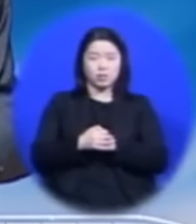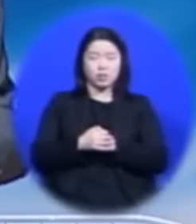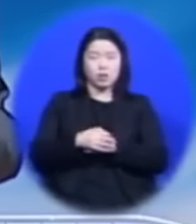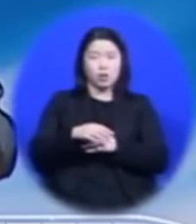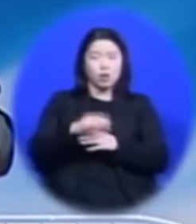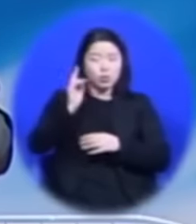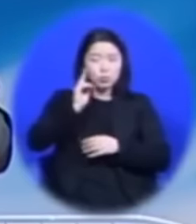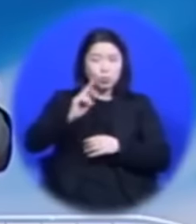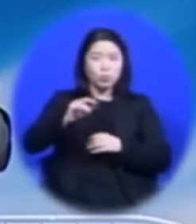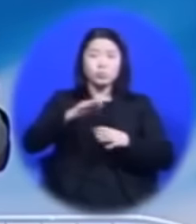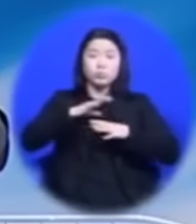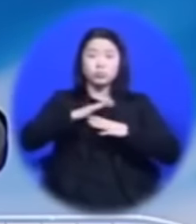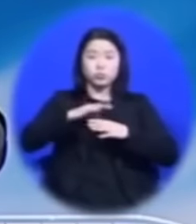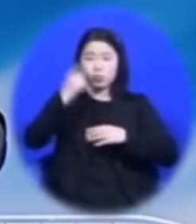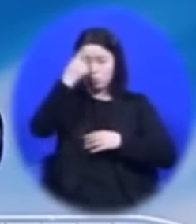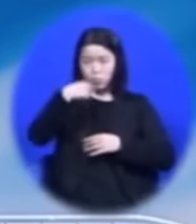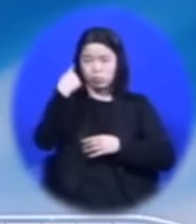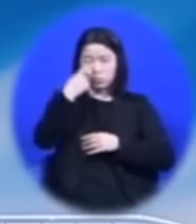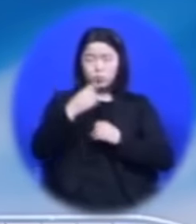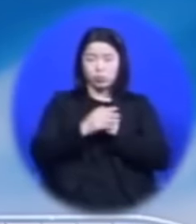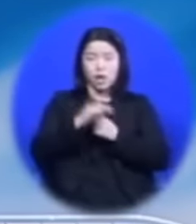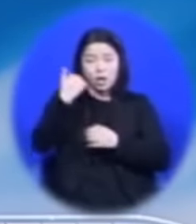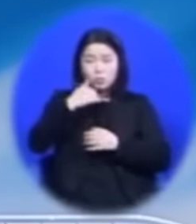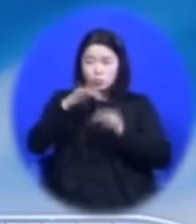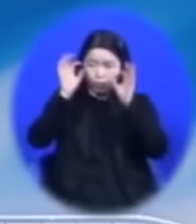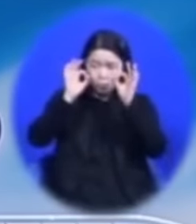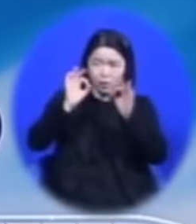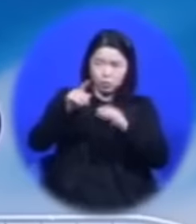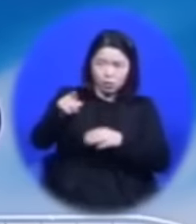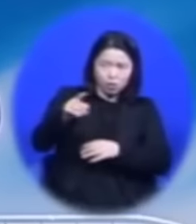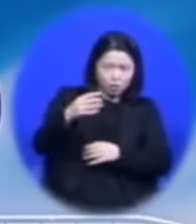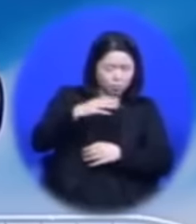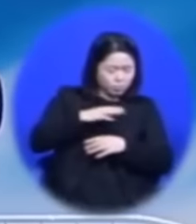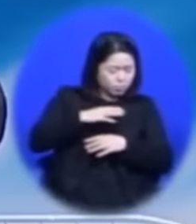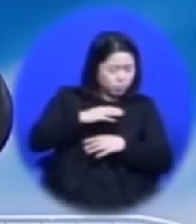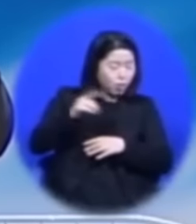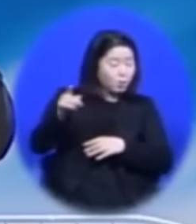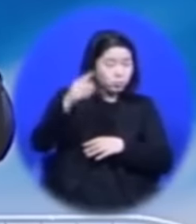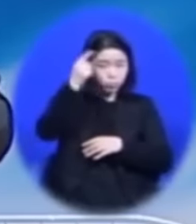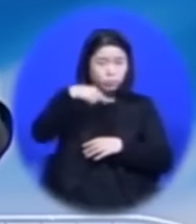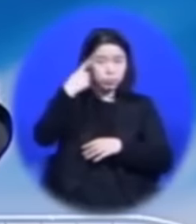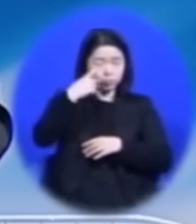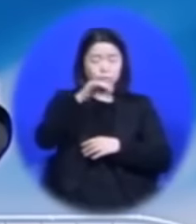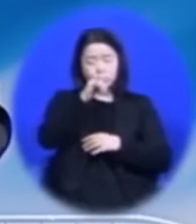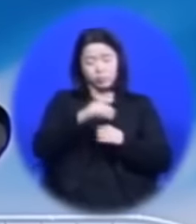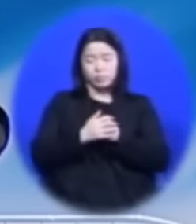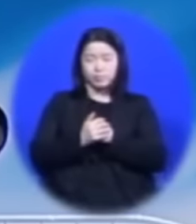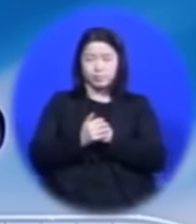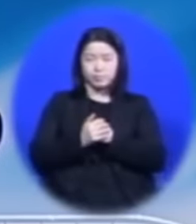너무 무서운 얼굴이었어요. 누가 보아도 섬뜩할 정도로 너무 무서운 얼굴이었어요.